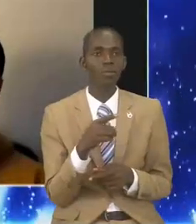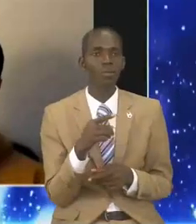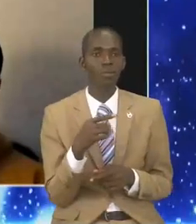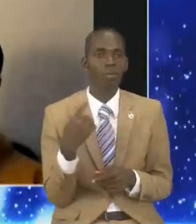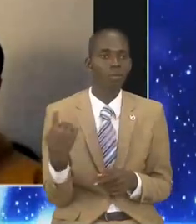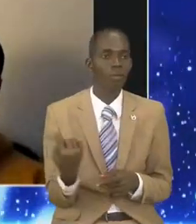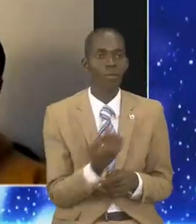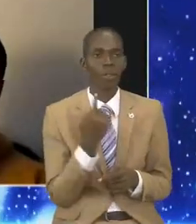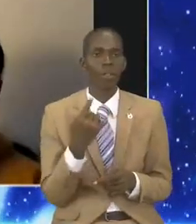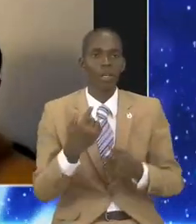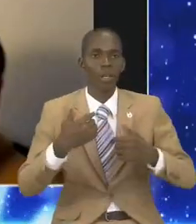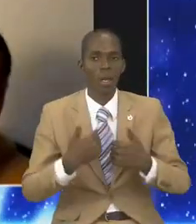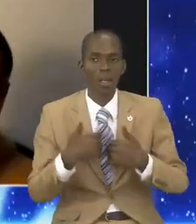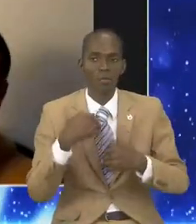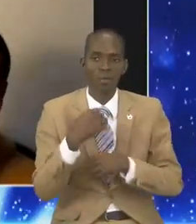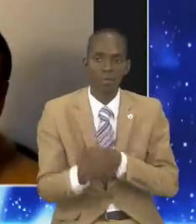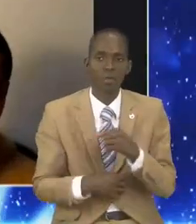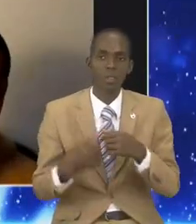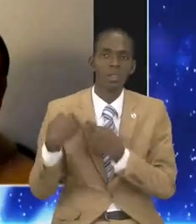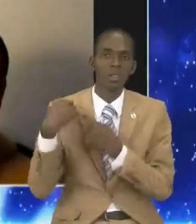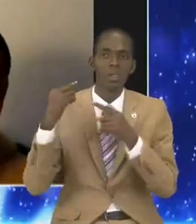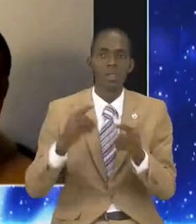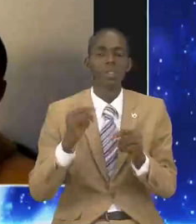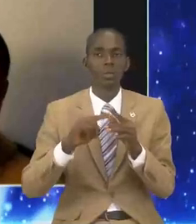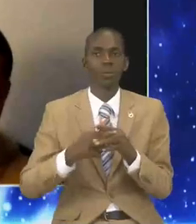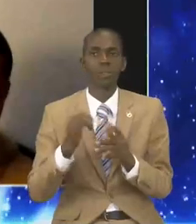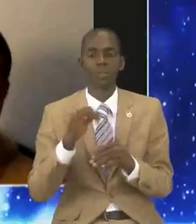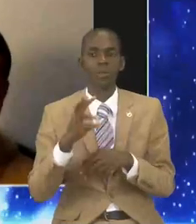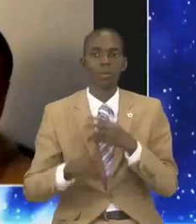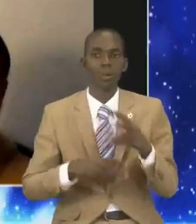Et ce n'est pas pour s'offrir lui-même plusieurs fois qu'il est entré